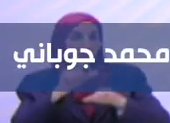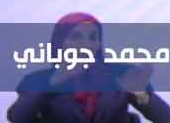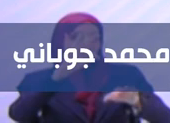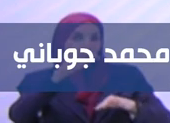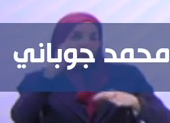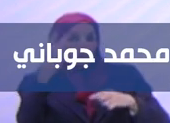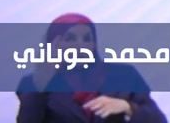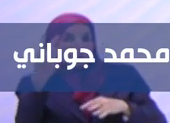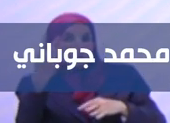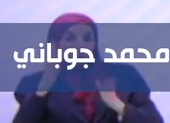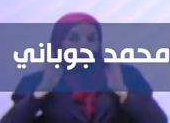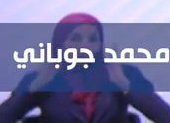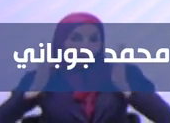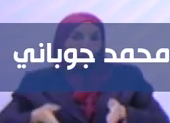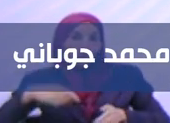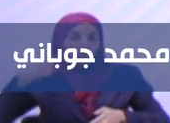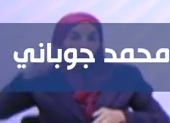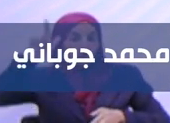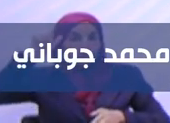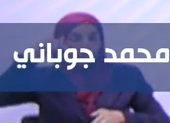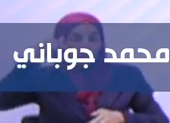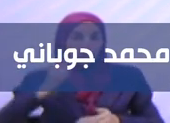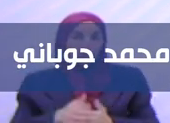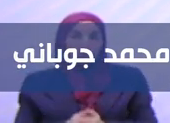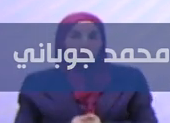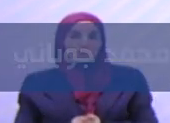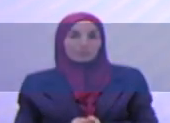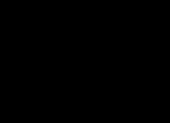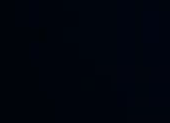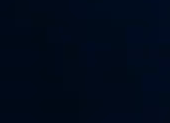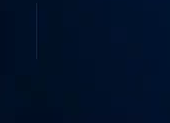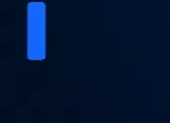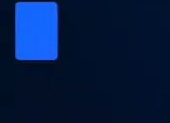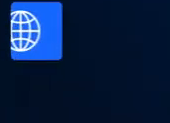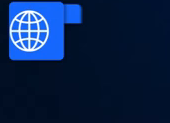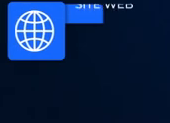من التزامات السيد رئيس الجمهورية 54.